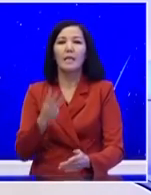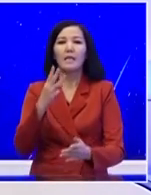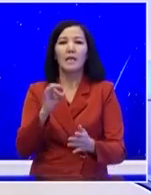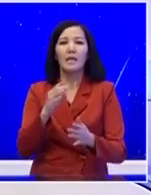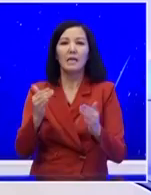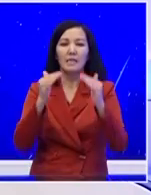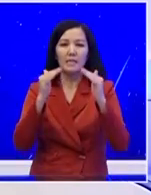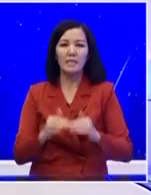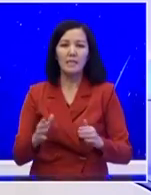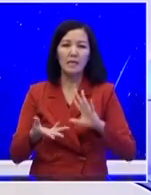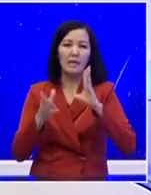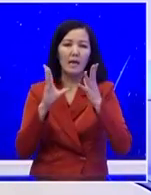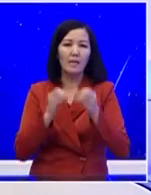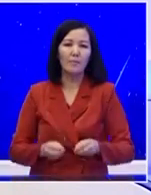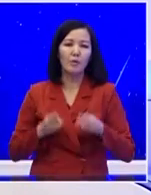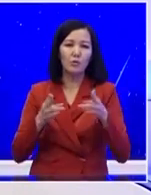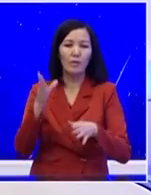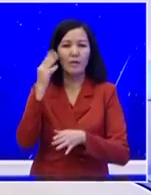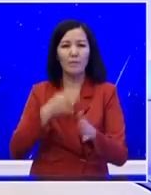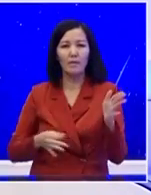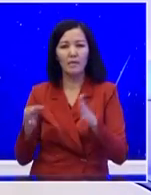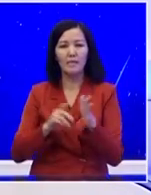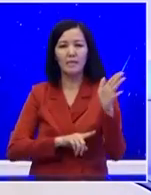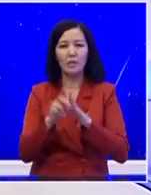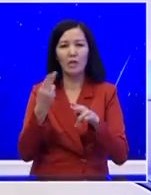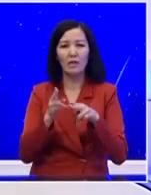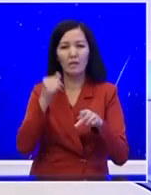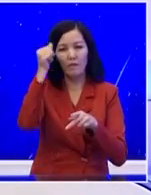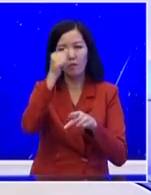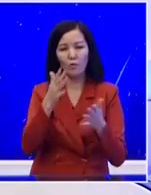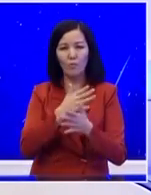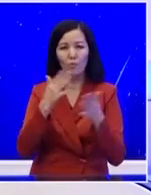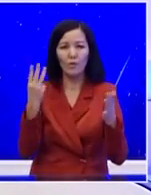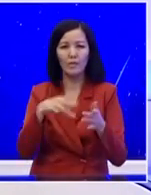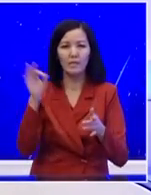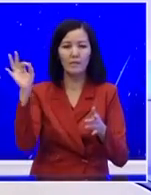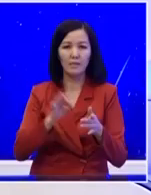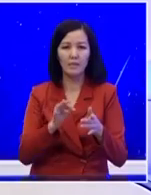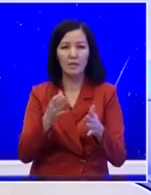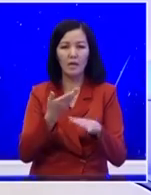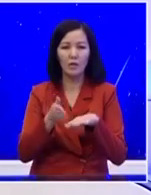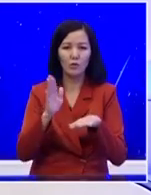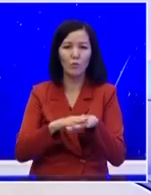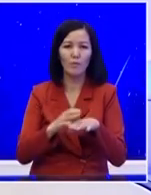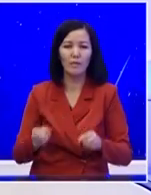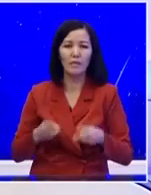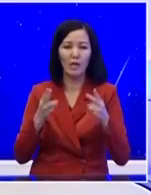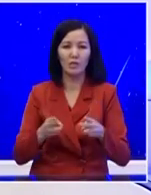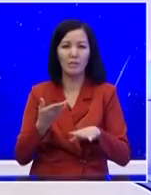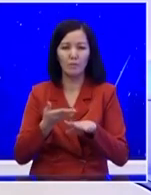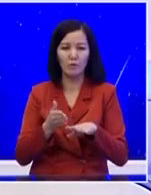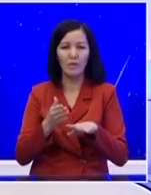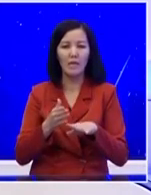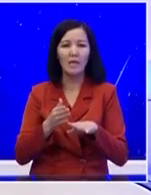раза снизилось количество преступлений в Алматинской области с начала текущего года. Более 30% из них – особо тяжкие